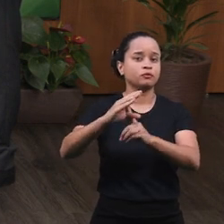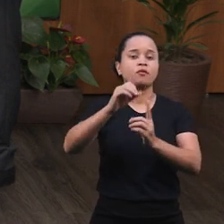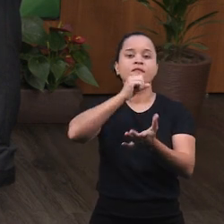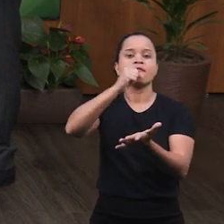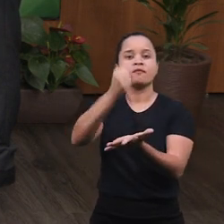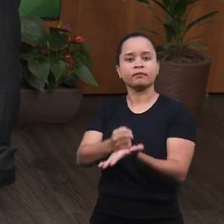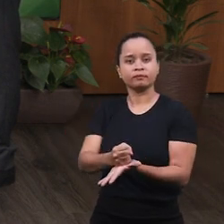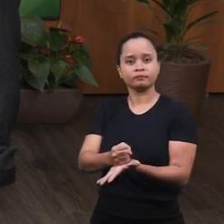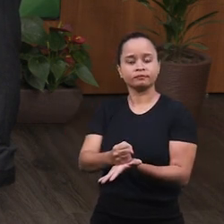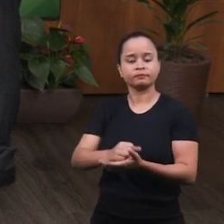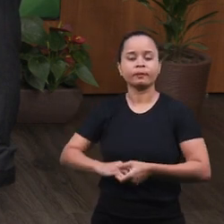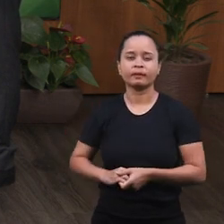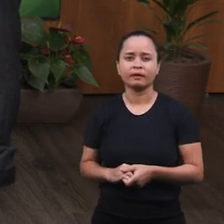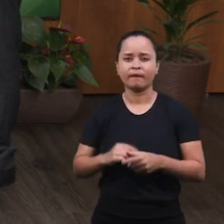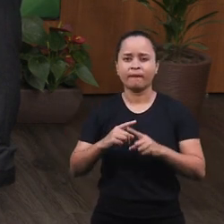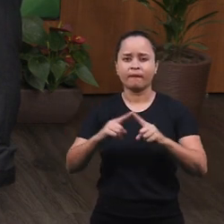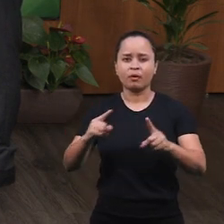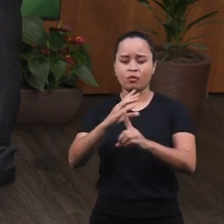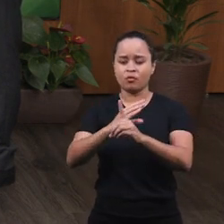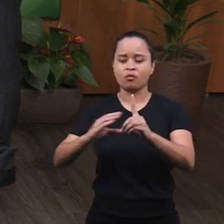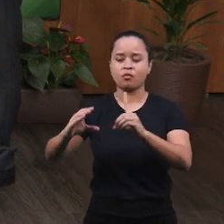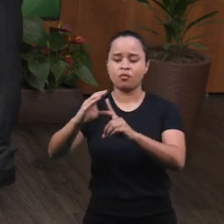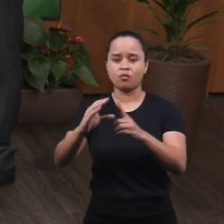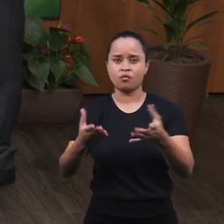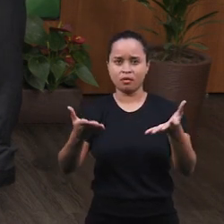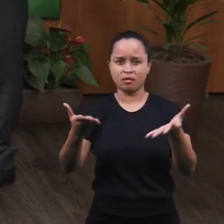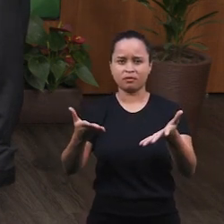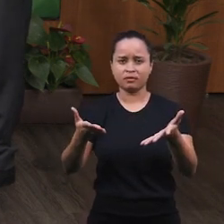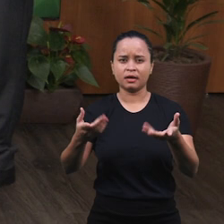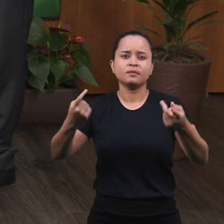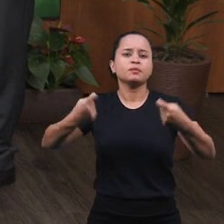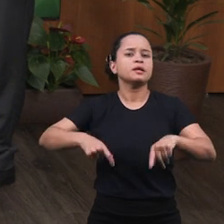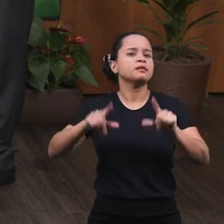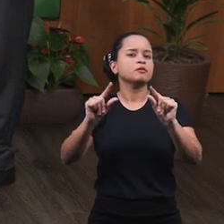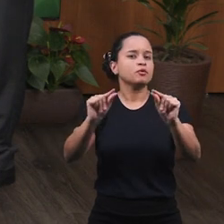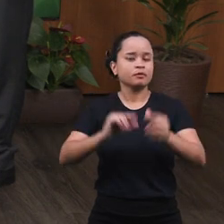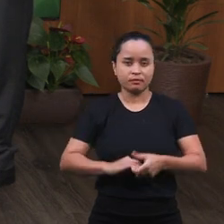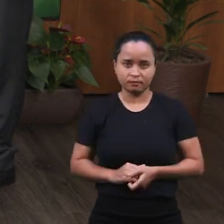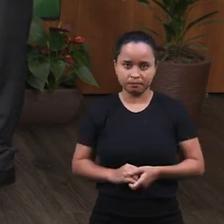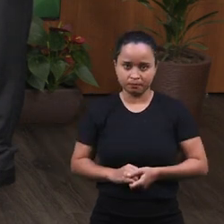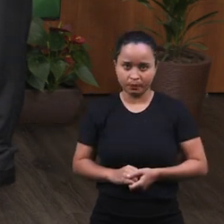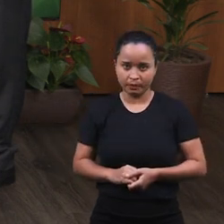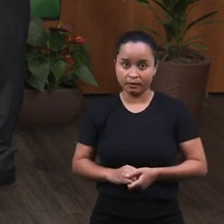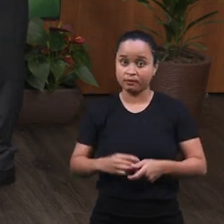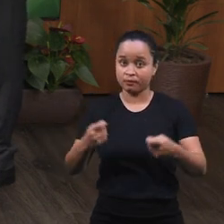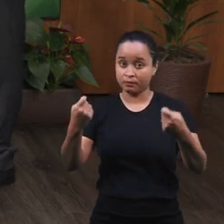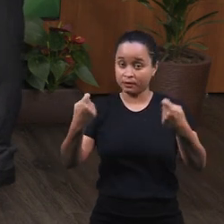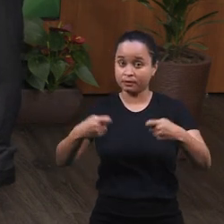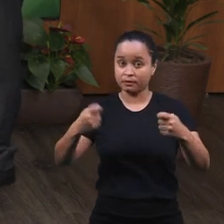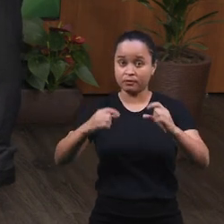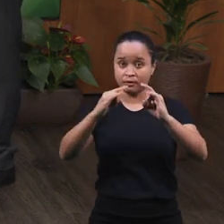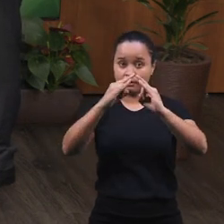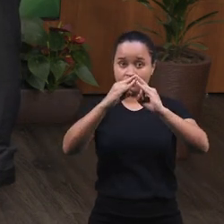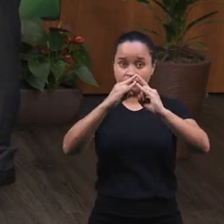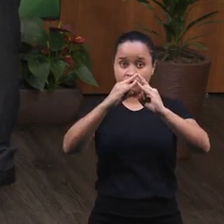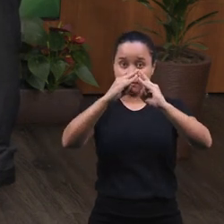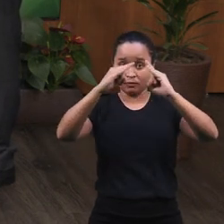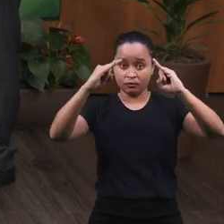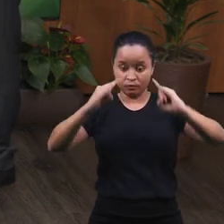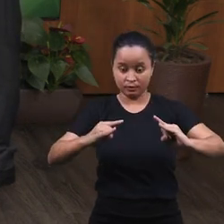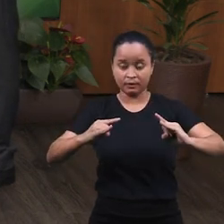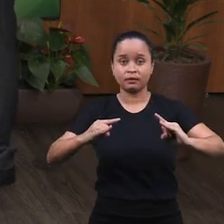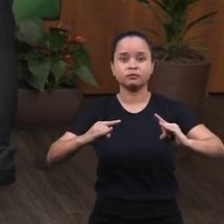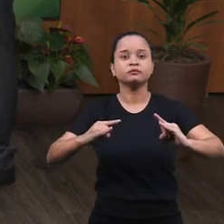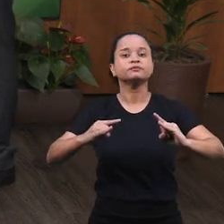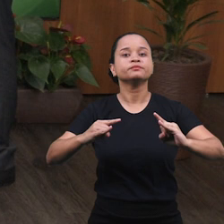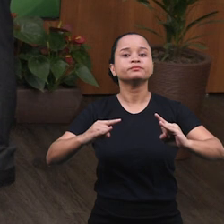Ce culte, pour qu'il se passe, il avait besoin d'avoir un temple,